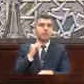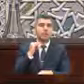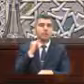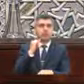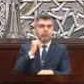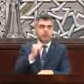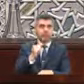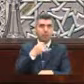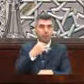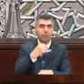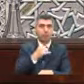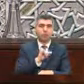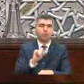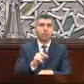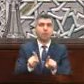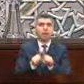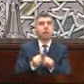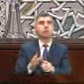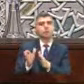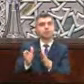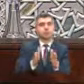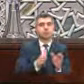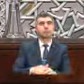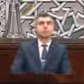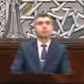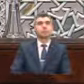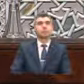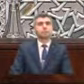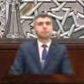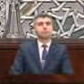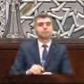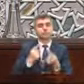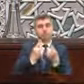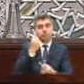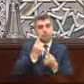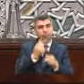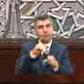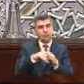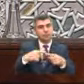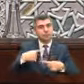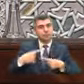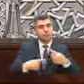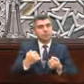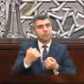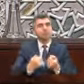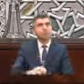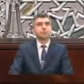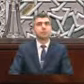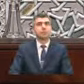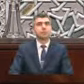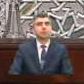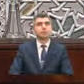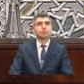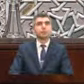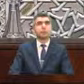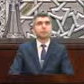اللي ما بغيتوش تقطعوا؟ السيده النائبه، هل هناك تعقيب اضافي؟ تعقيب الفريق الاصاله والمعاصره. تفضل السيد النائب ابو درار.